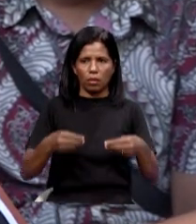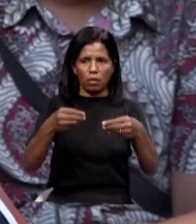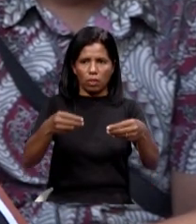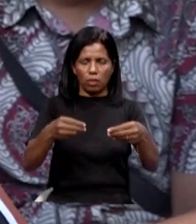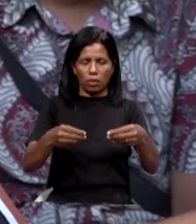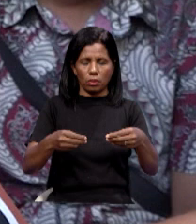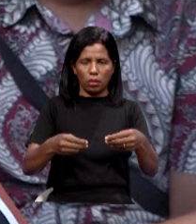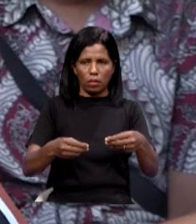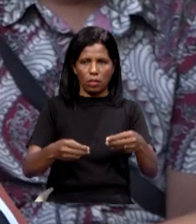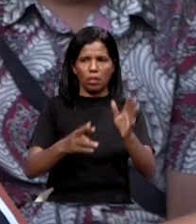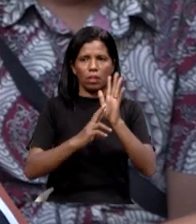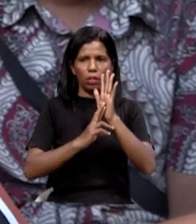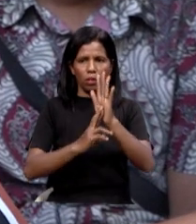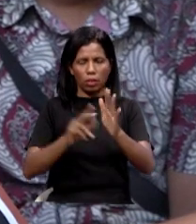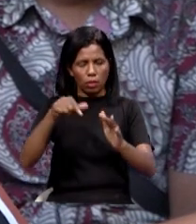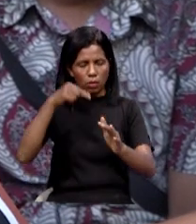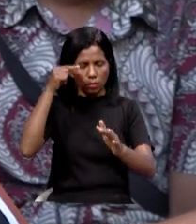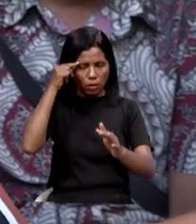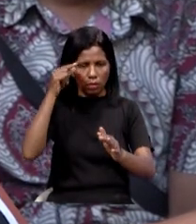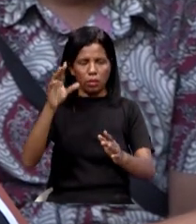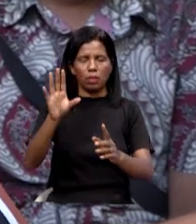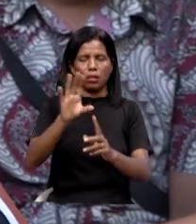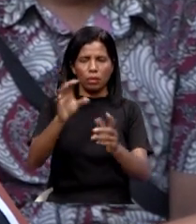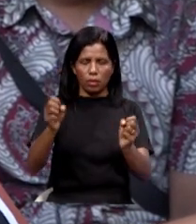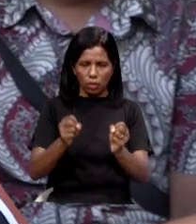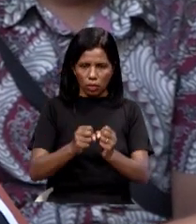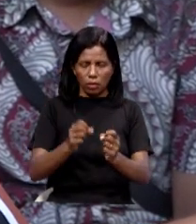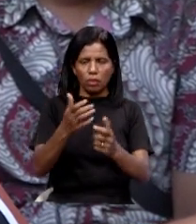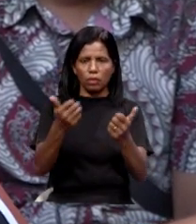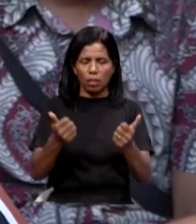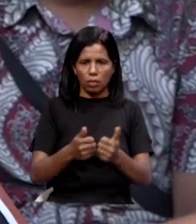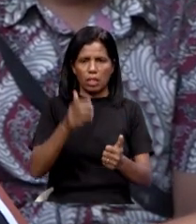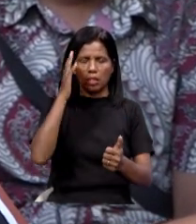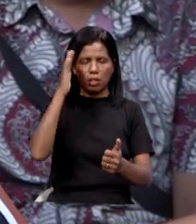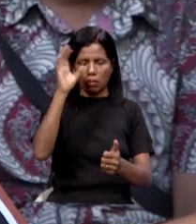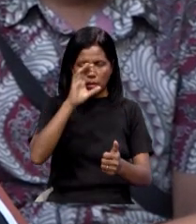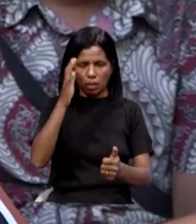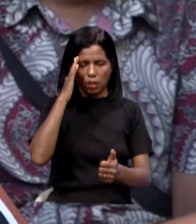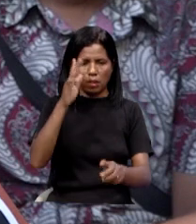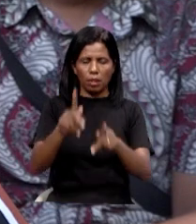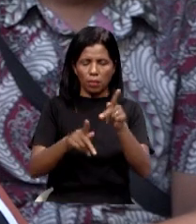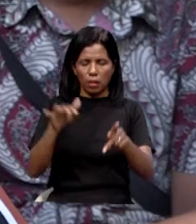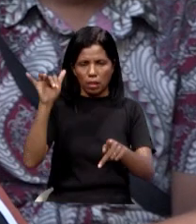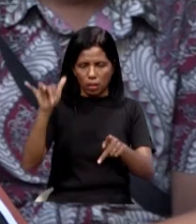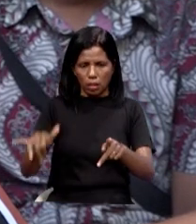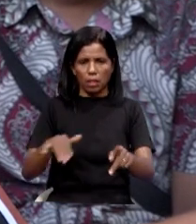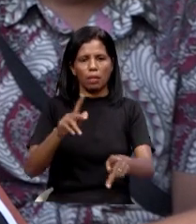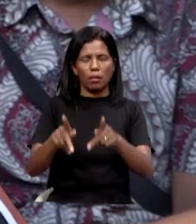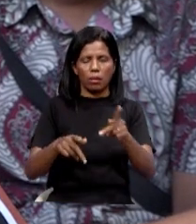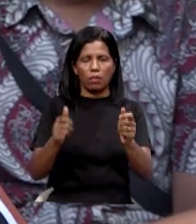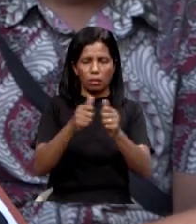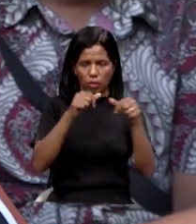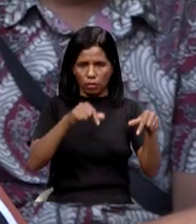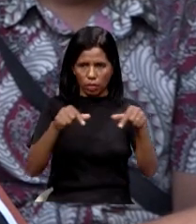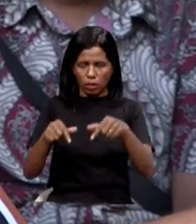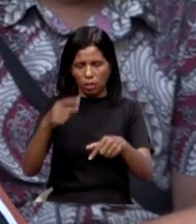FOBA kita nih representa governo lokal atau hati nih bukan hati nih ini sudah dalam sira lili yang berdiri sendiri sira dan berdiri